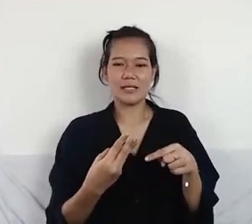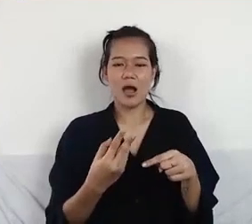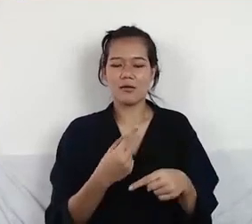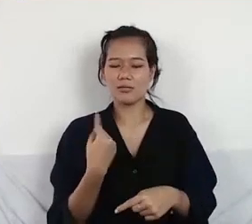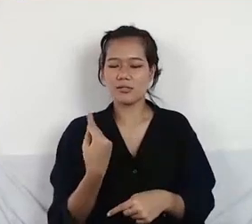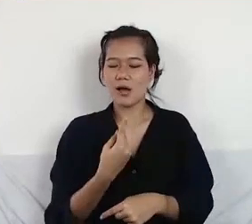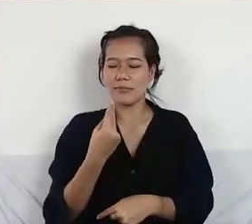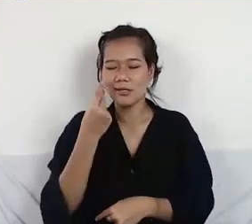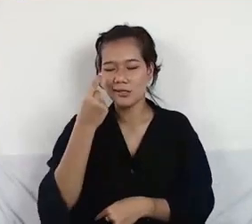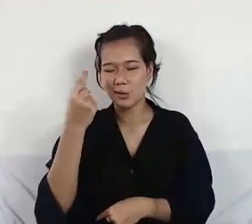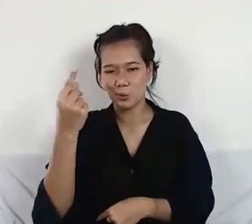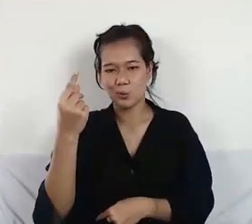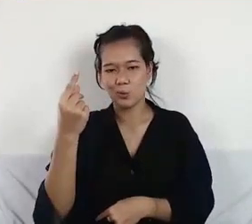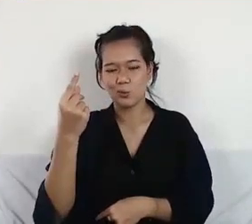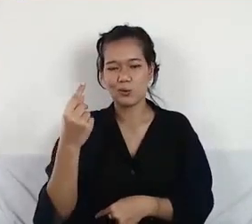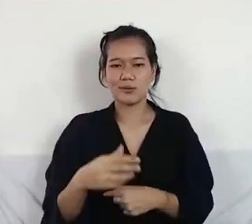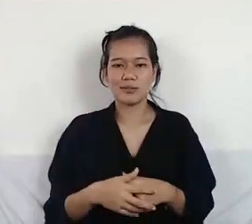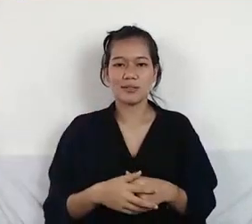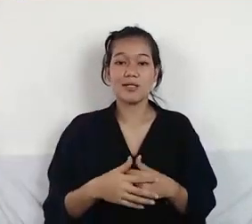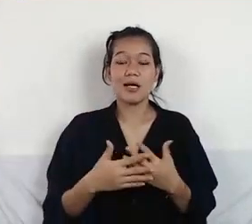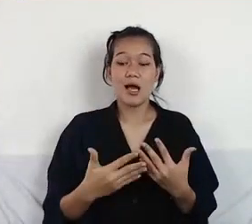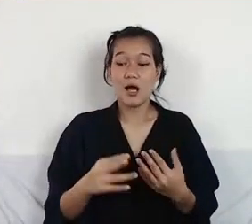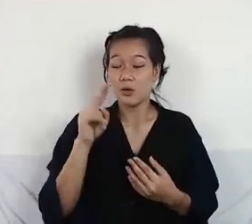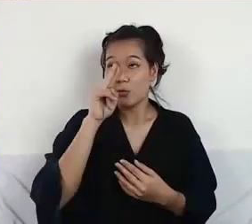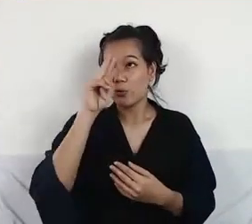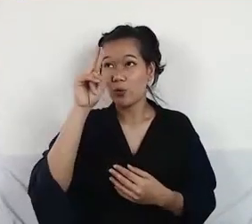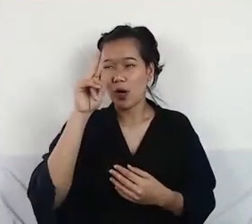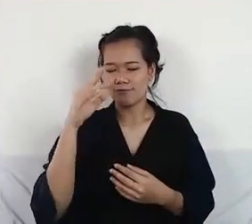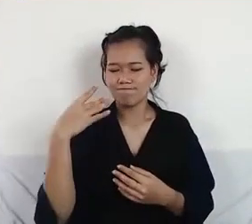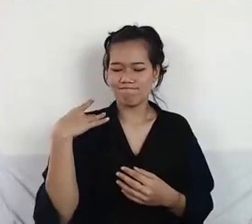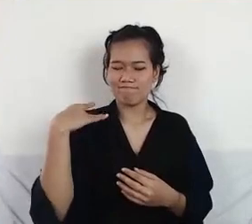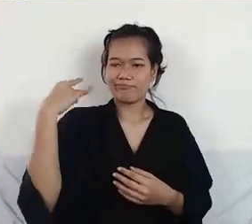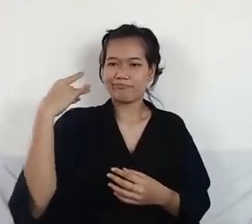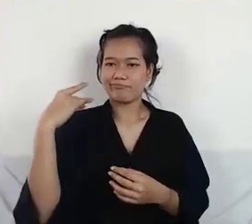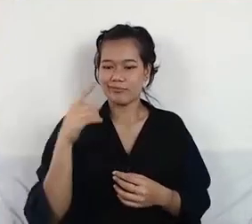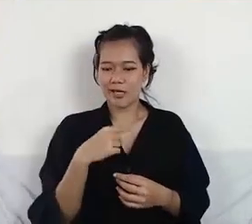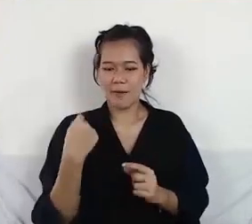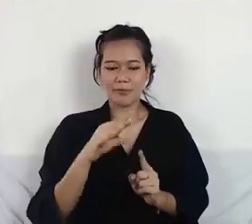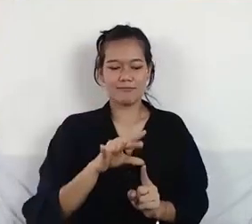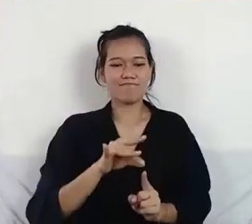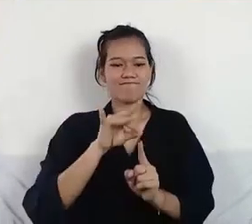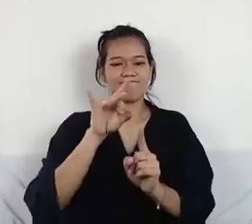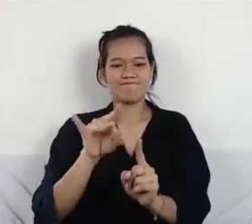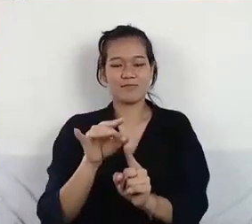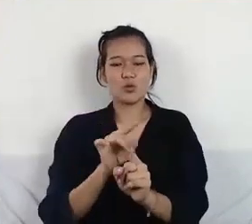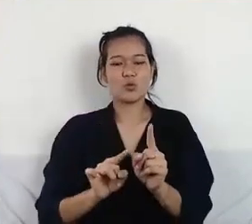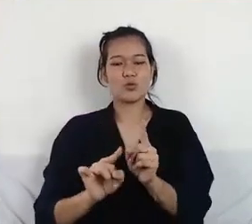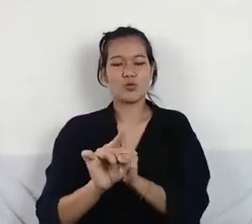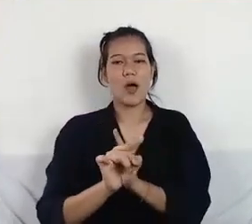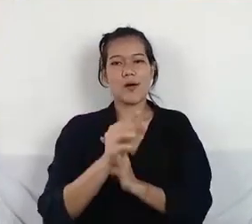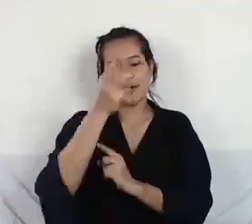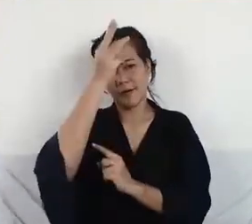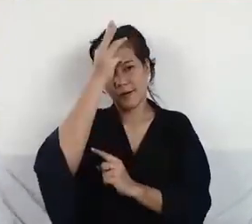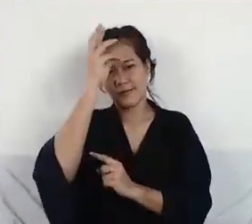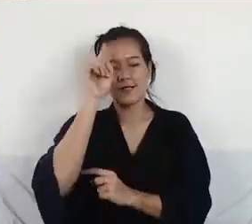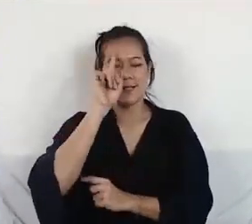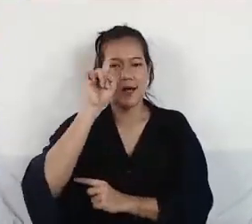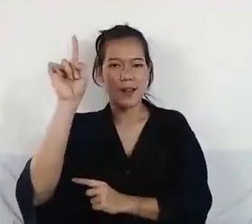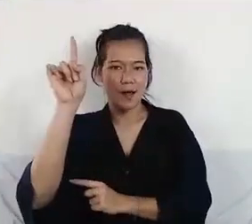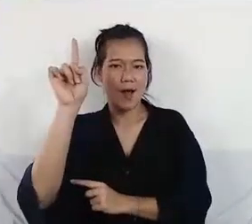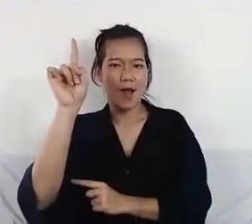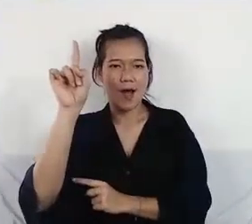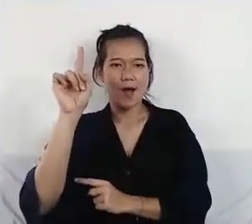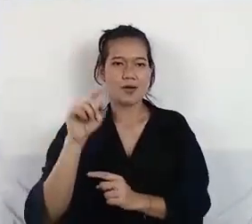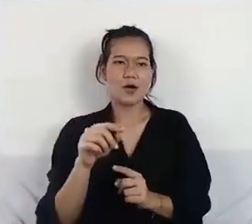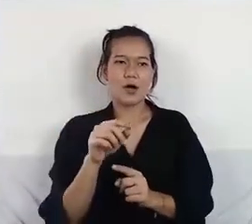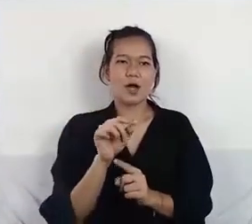Bapa. Oleh karena itu ketika Tuhan mengutus kami menjadi para duta kerajaan Allah,